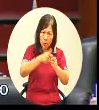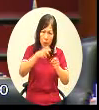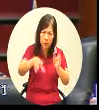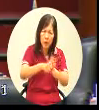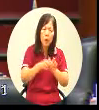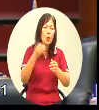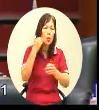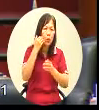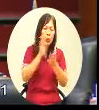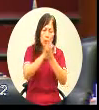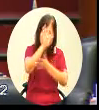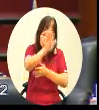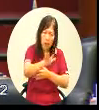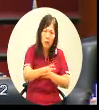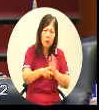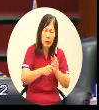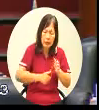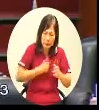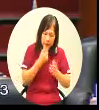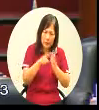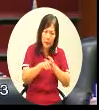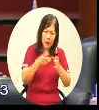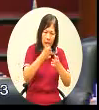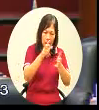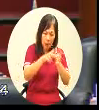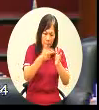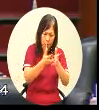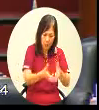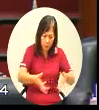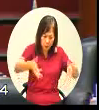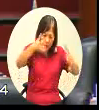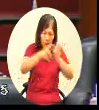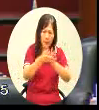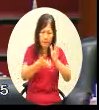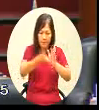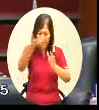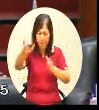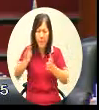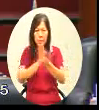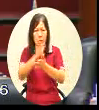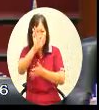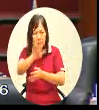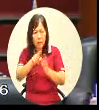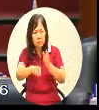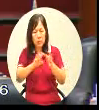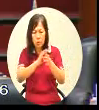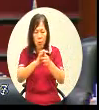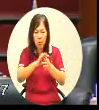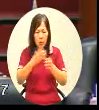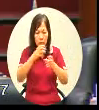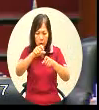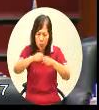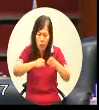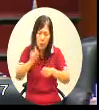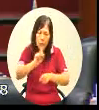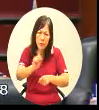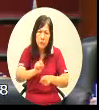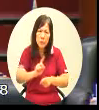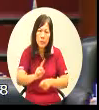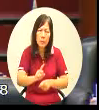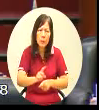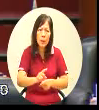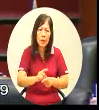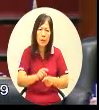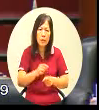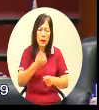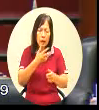如果能够如实，它这些油草移到这里以后，这里相关的规划是怎样？这个我们